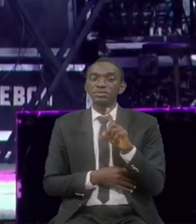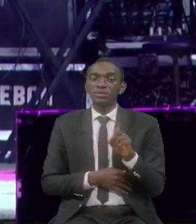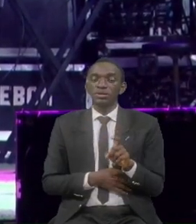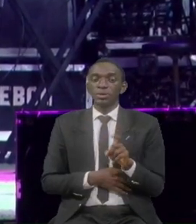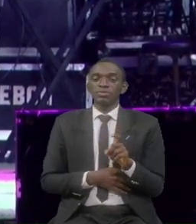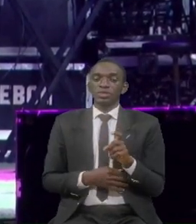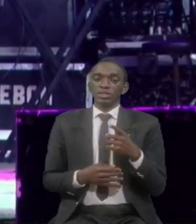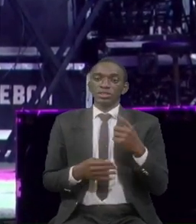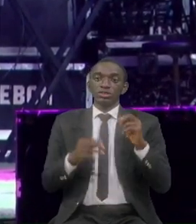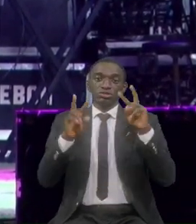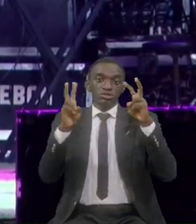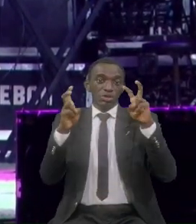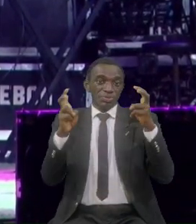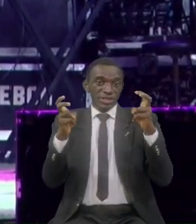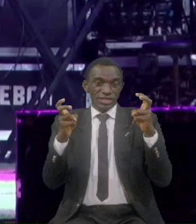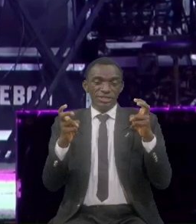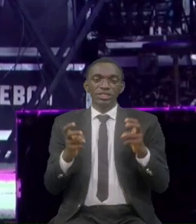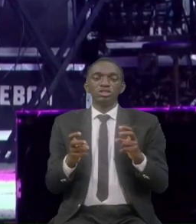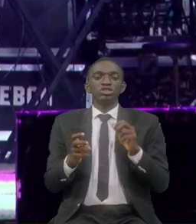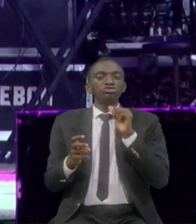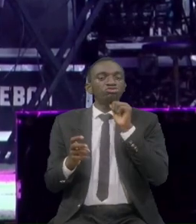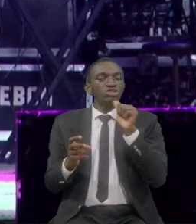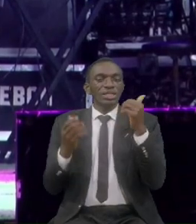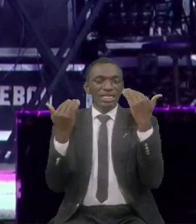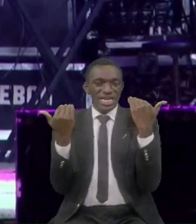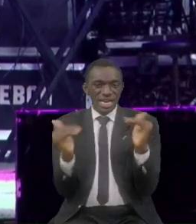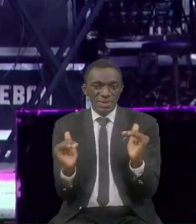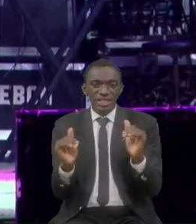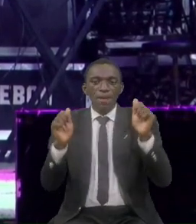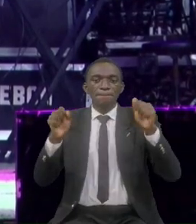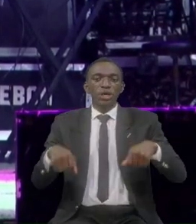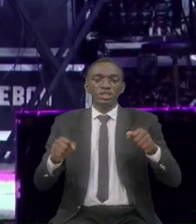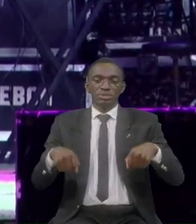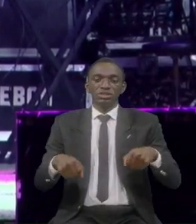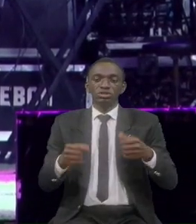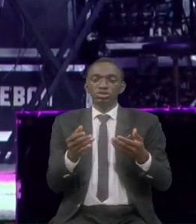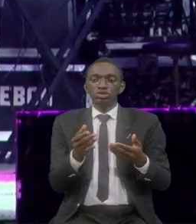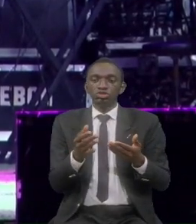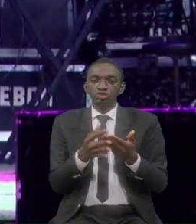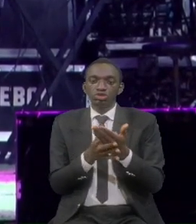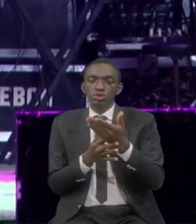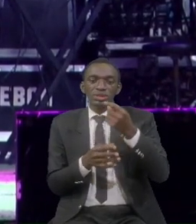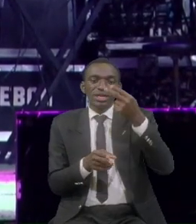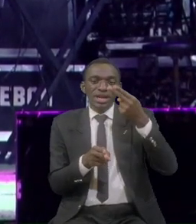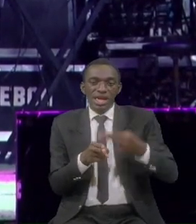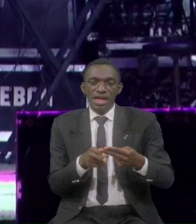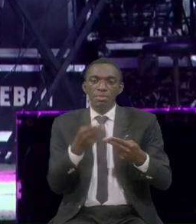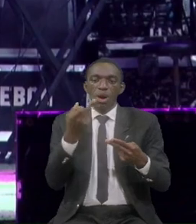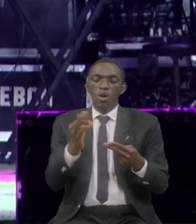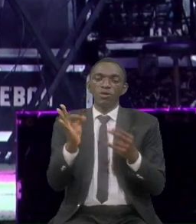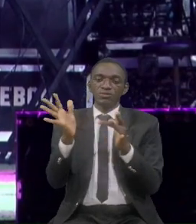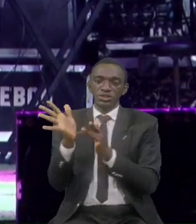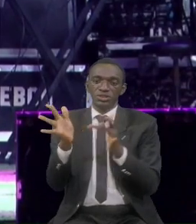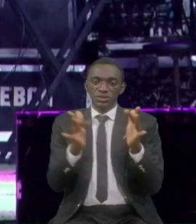the topic, unlimited possibilities through the name of Jesus. Sa